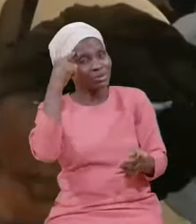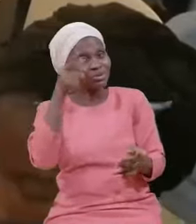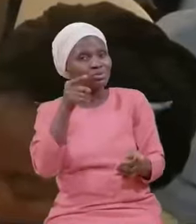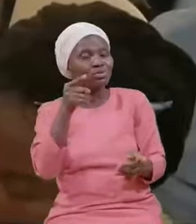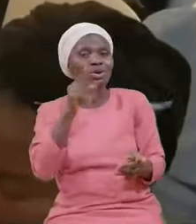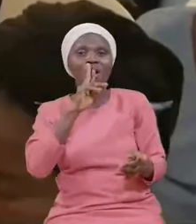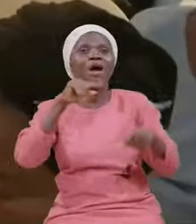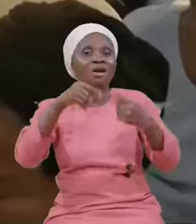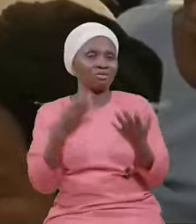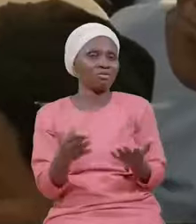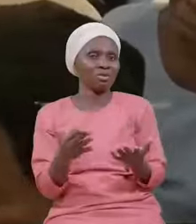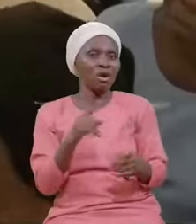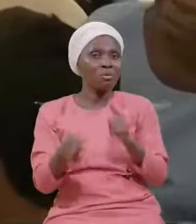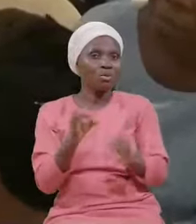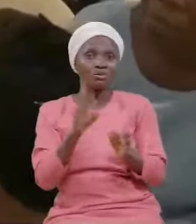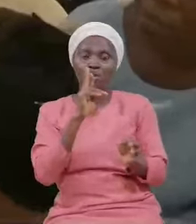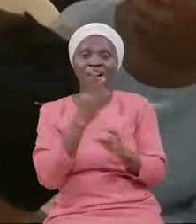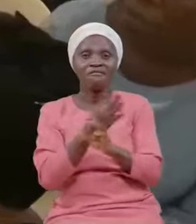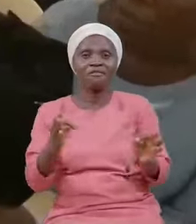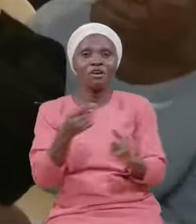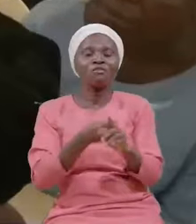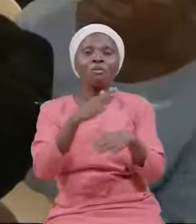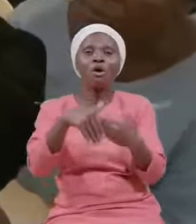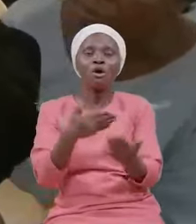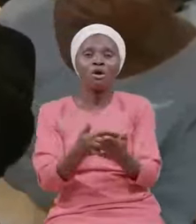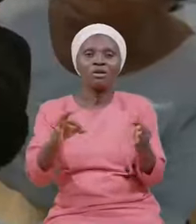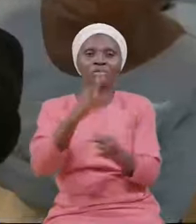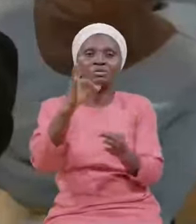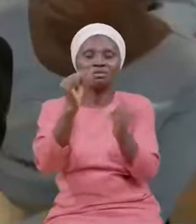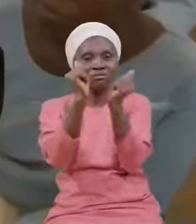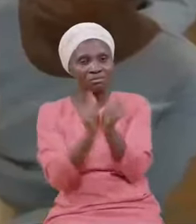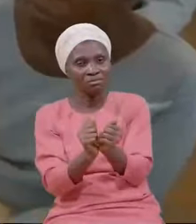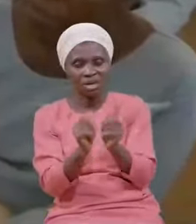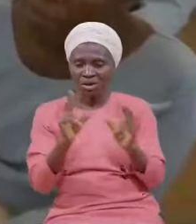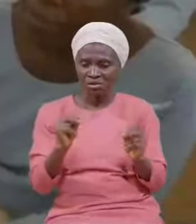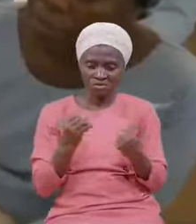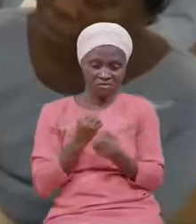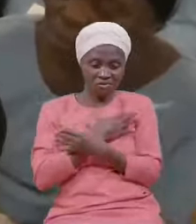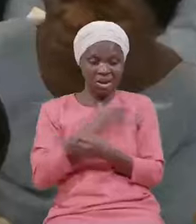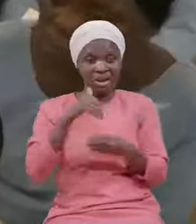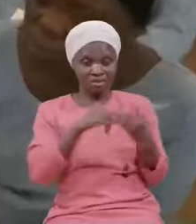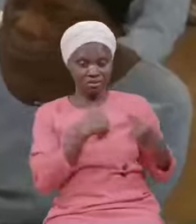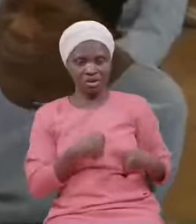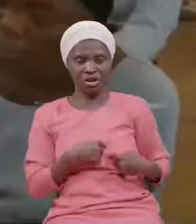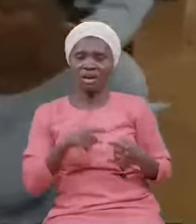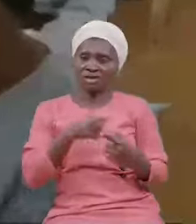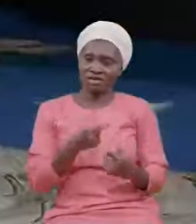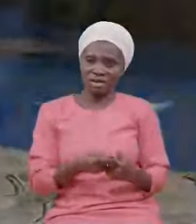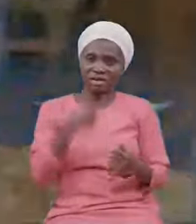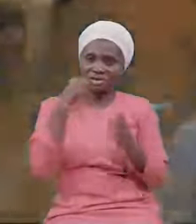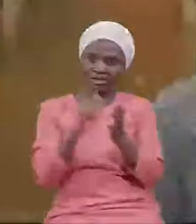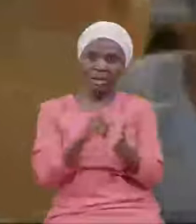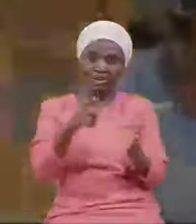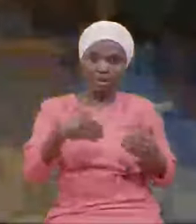tout esprit de servitude et il n'y a plus de crainte dans ton cœur, alors il dit, tu auras reçu